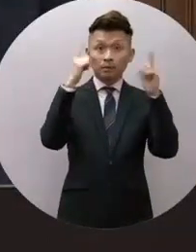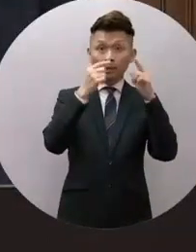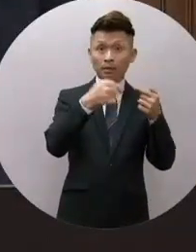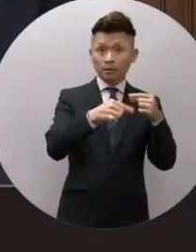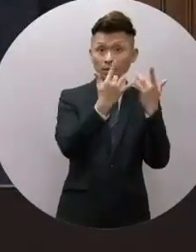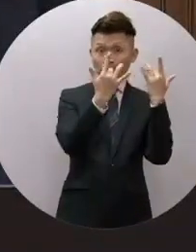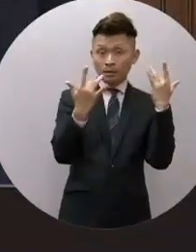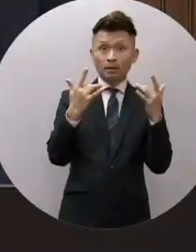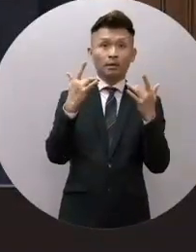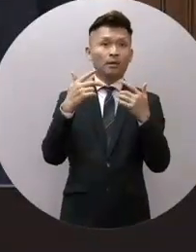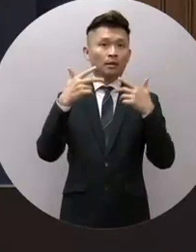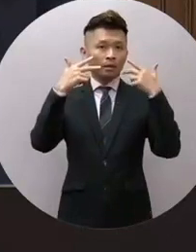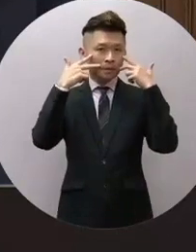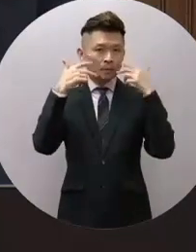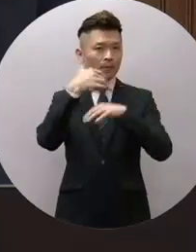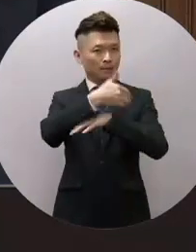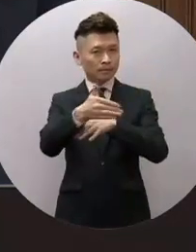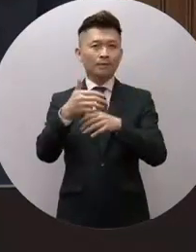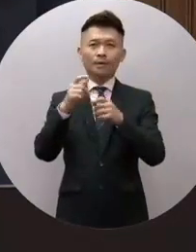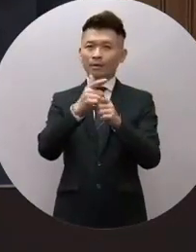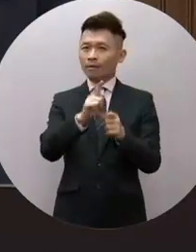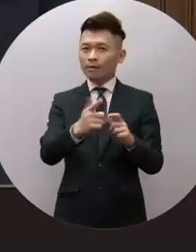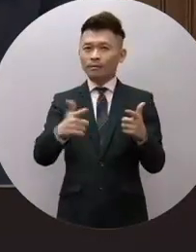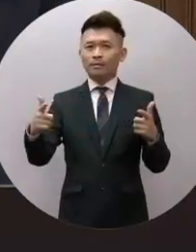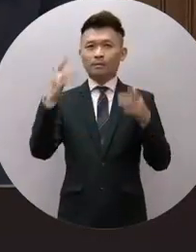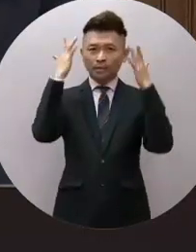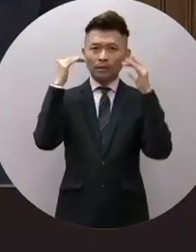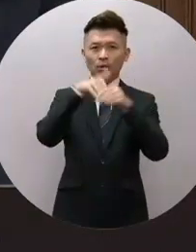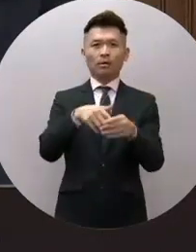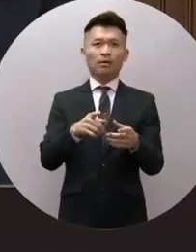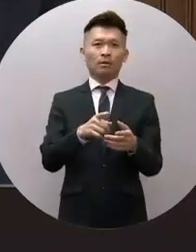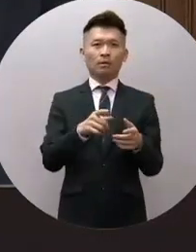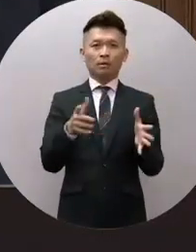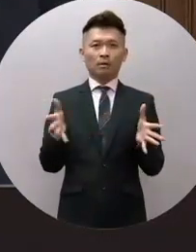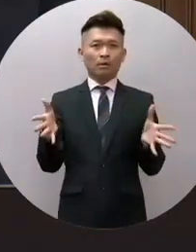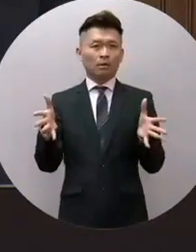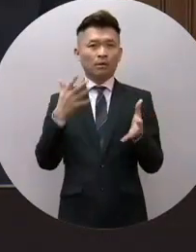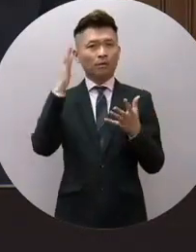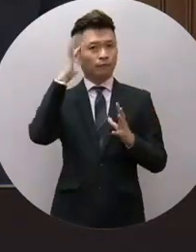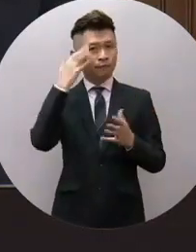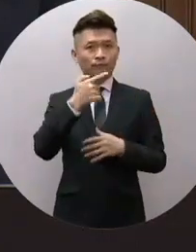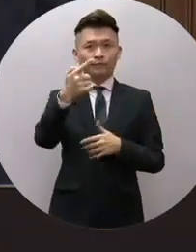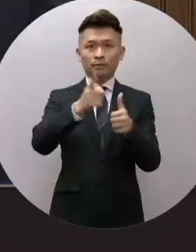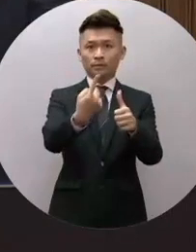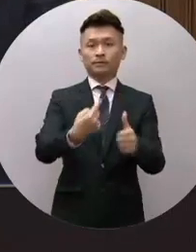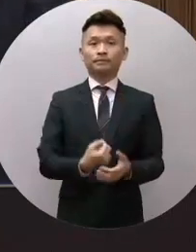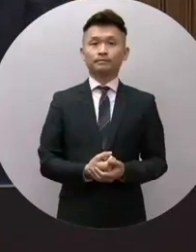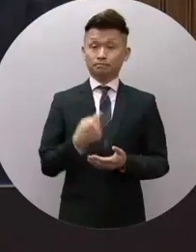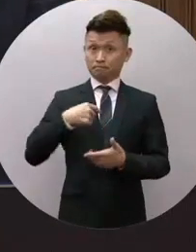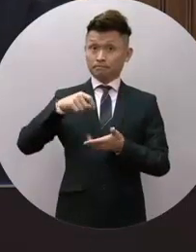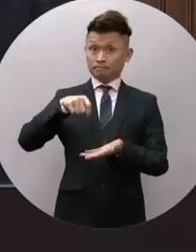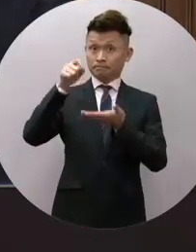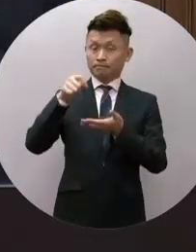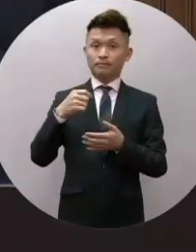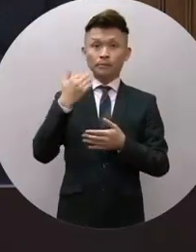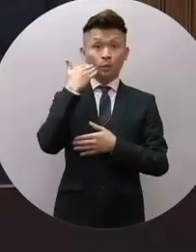原乡的问题，还有林务局、国产署的问题，通通出现在南投县，所以南投县的土地问题是最复杂的。所以我的建议就是说，如果